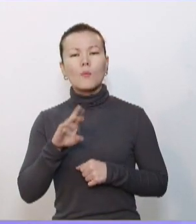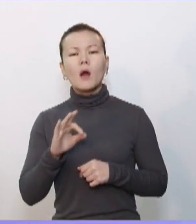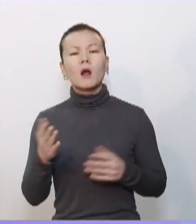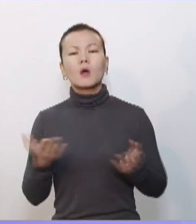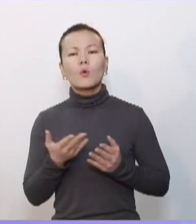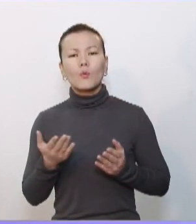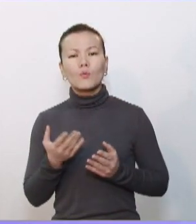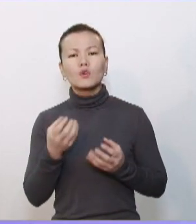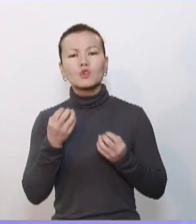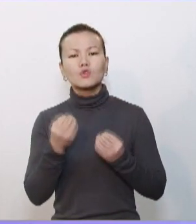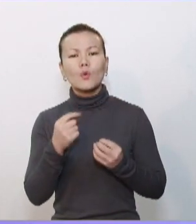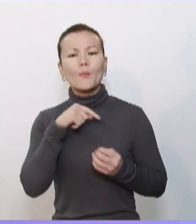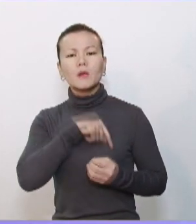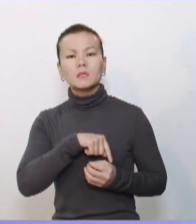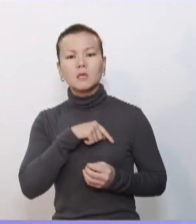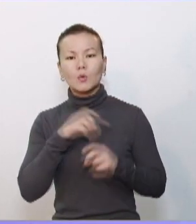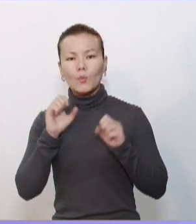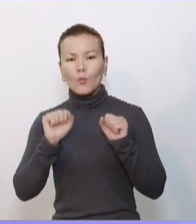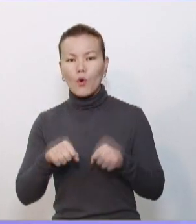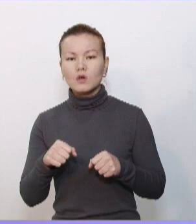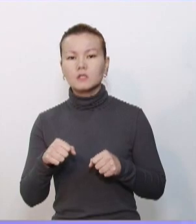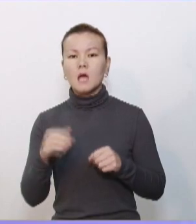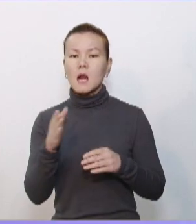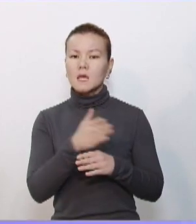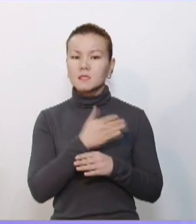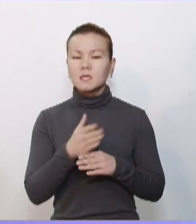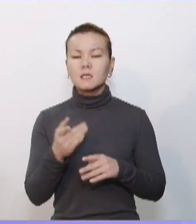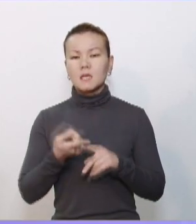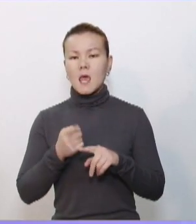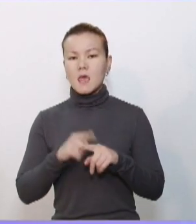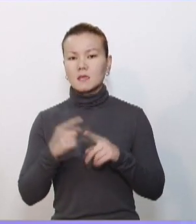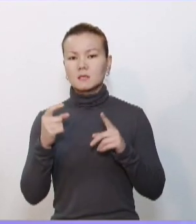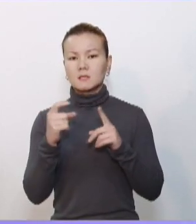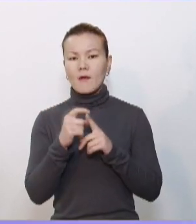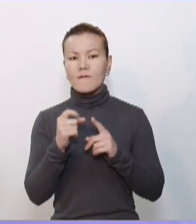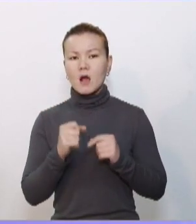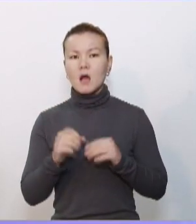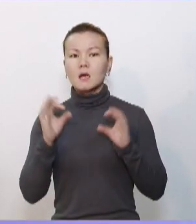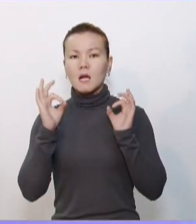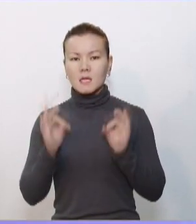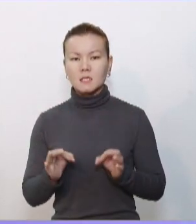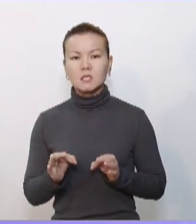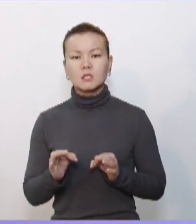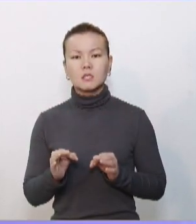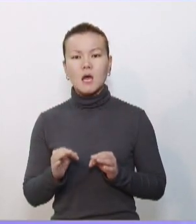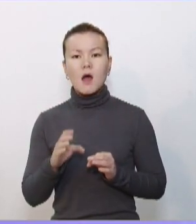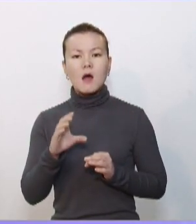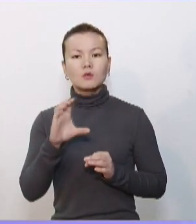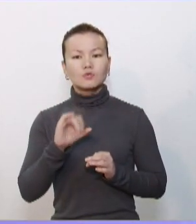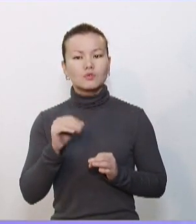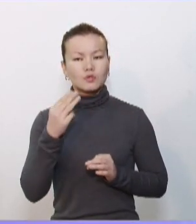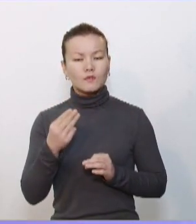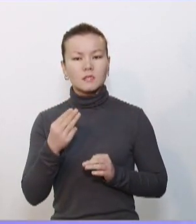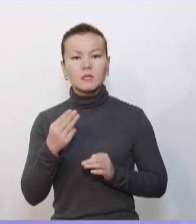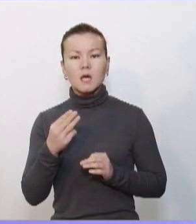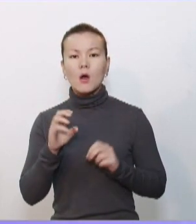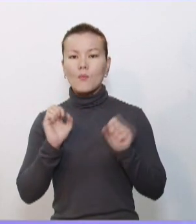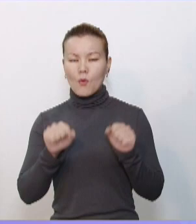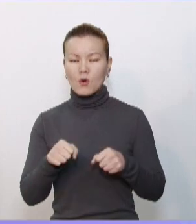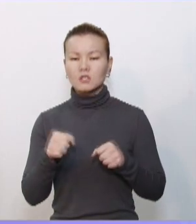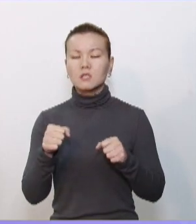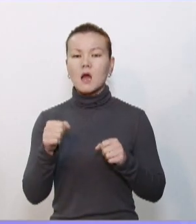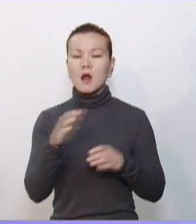еще признаку можно разделить эти слова? Конечно, имена существительные